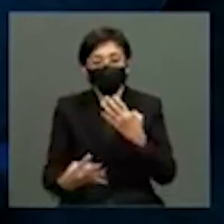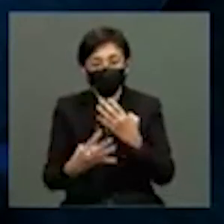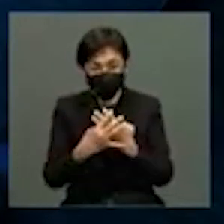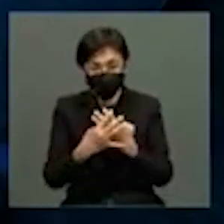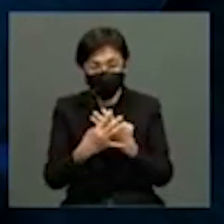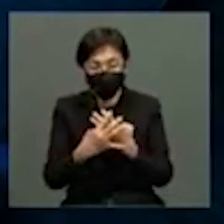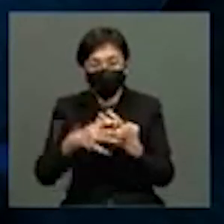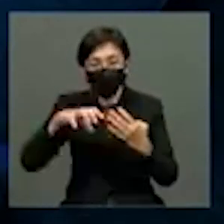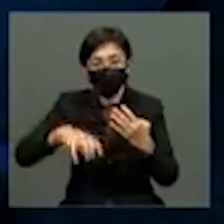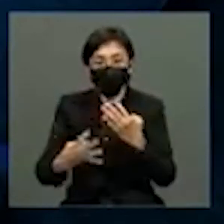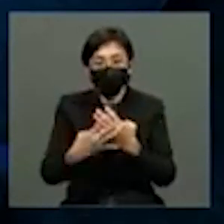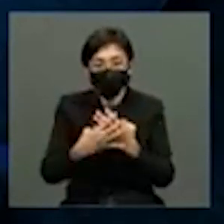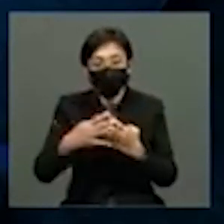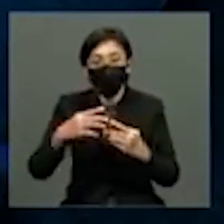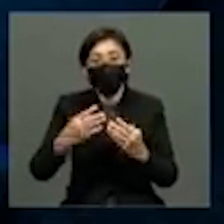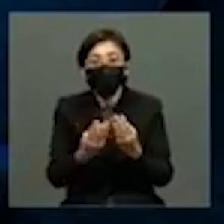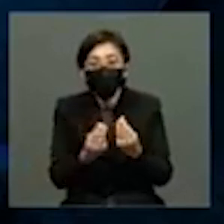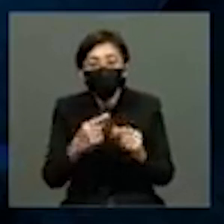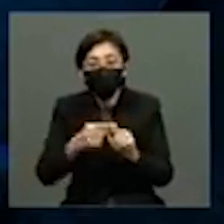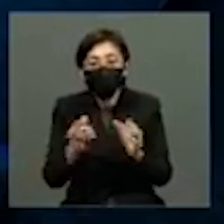ยนะครับตัวเลขรวมตอนนี้เป็น